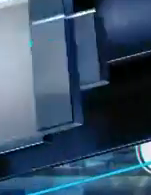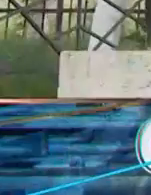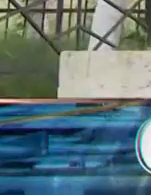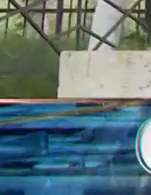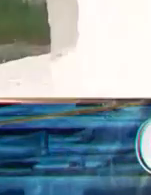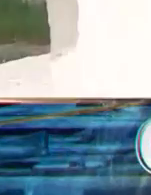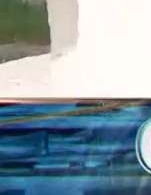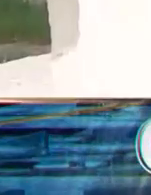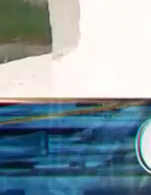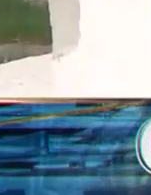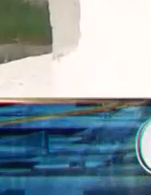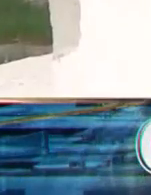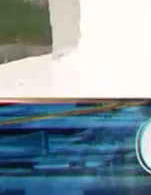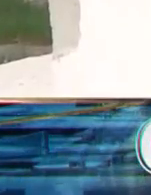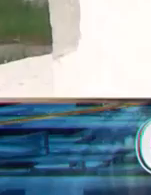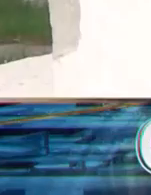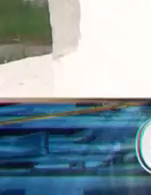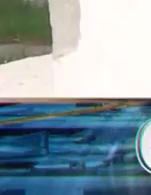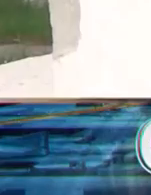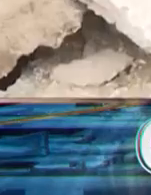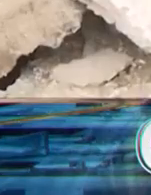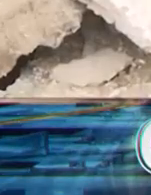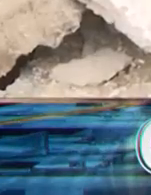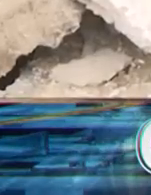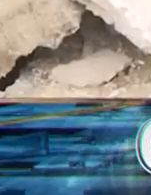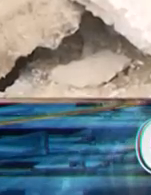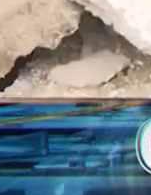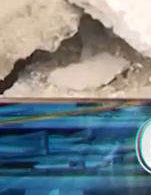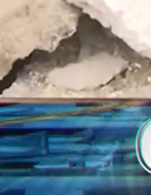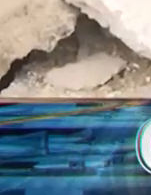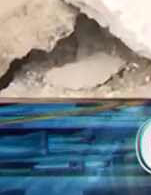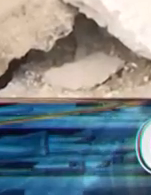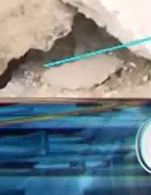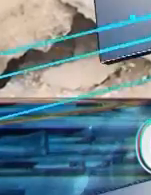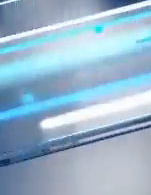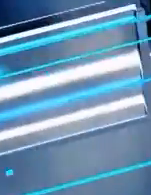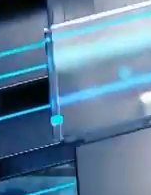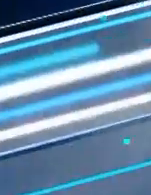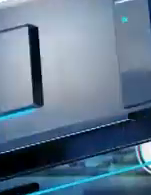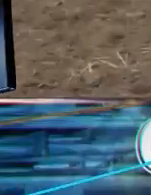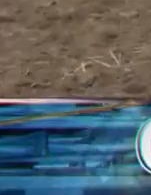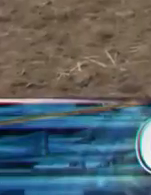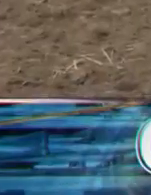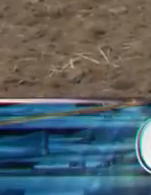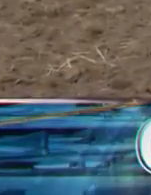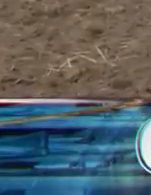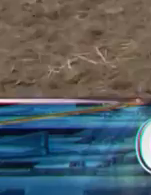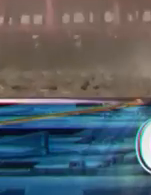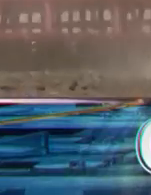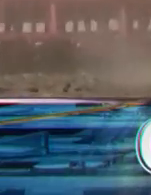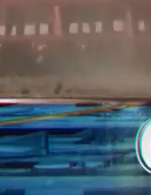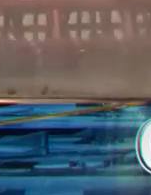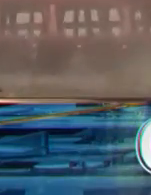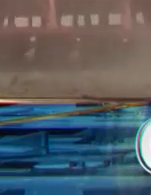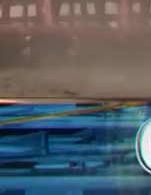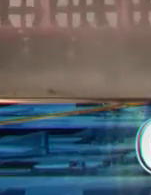Никто не забыт, ничто не забыто. 120 памятников воинам Победы будут отреставрированы в этом году. Сеем-сеем. Более 7